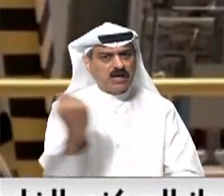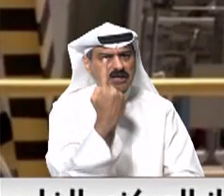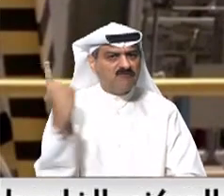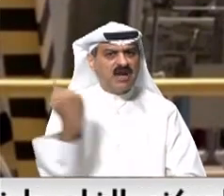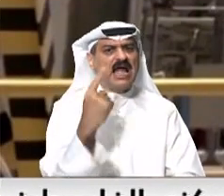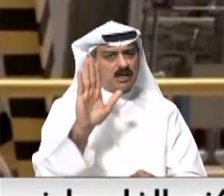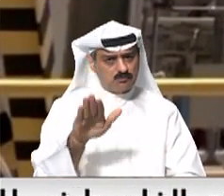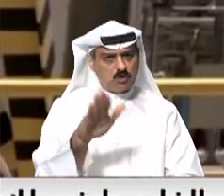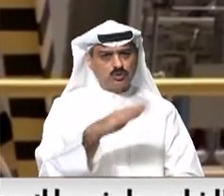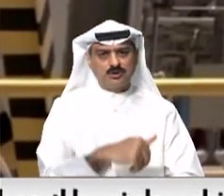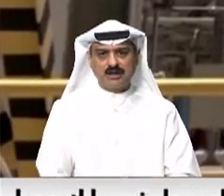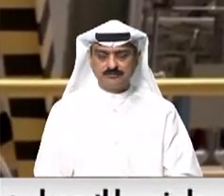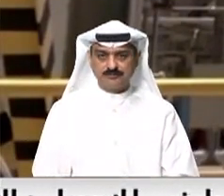الشرق الاوسط